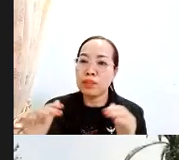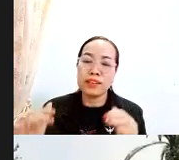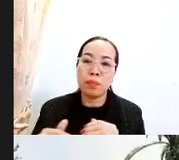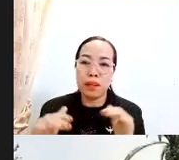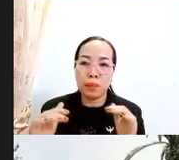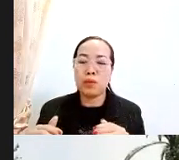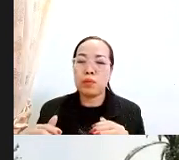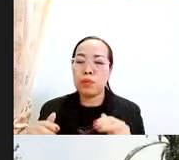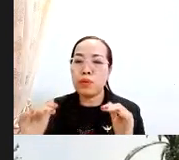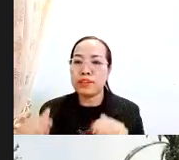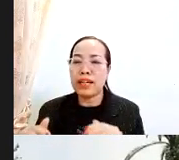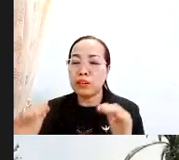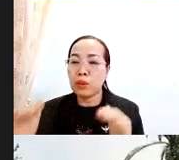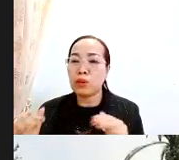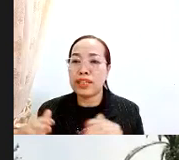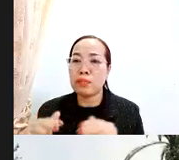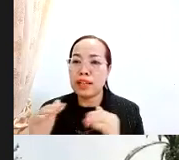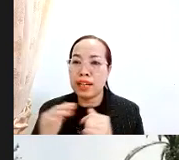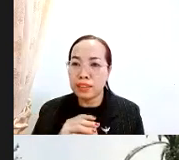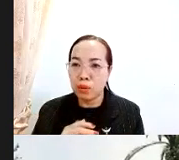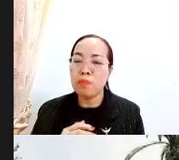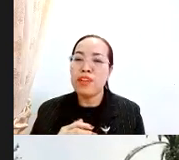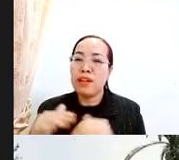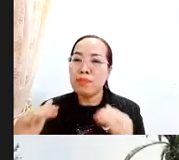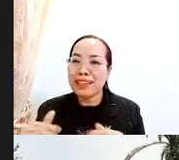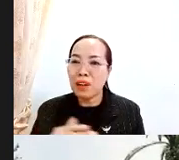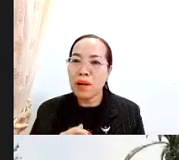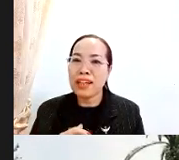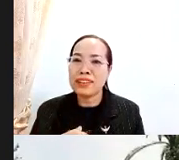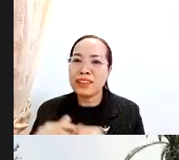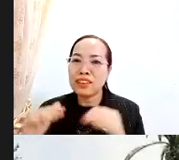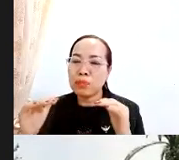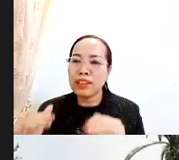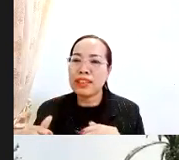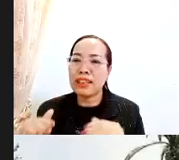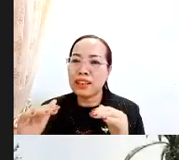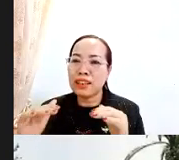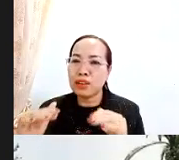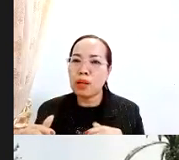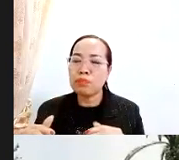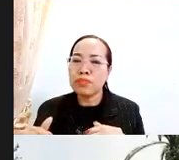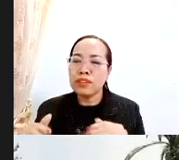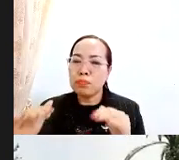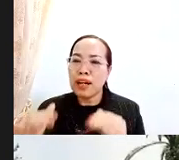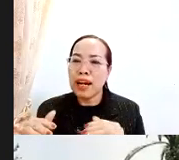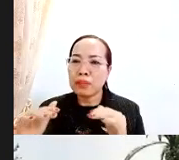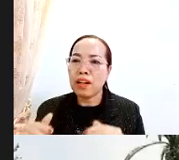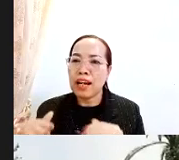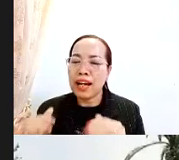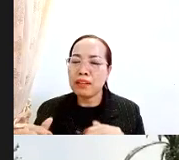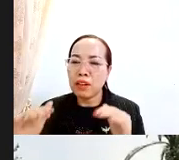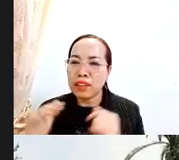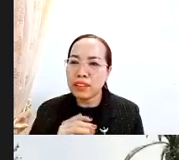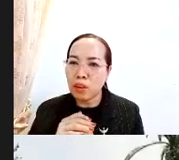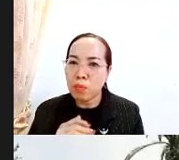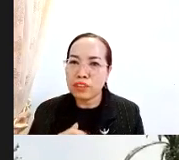ខ្ញុំ ត្រូវ តែ ផ្លាស់ ប្ដូរ ព្រោះ ដោយ សារ ខ្ញុំ កសាង បង្កើត ក្រុម បាន ធំ ហើយ អញ្ចឹង ខ្ញុំ ត្រូវ ការ ដឹក nuông bằng hát bằng